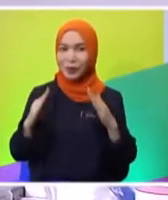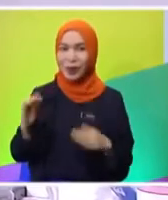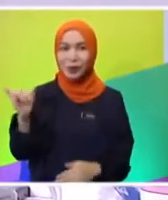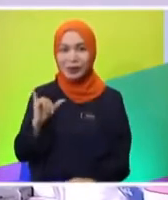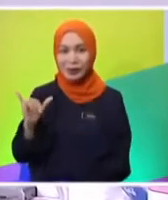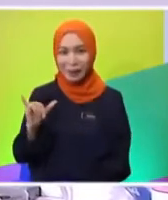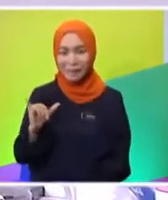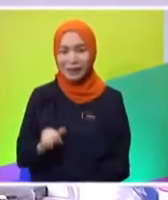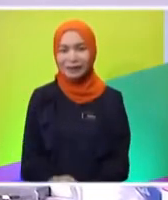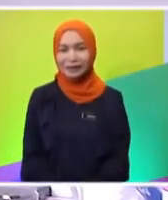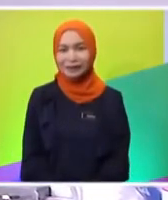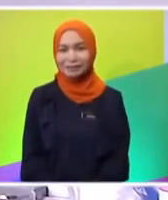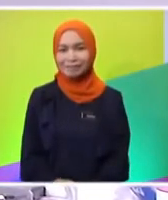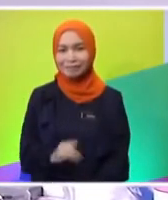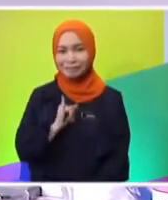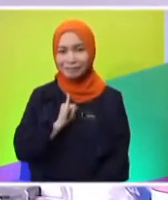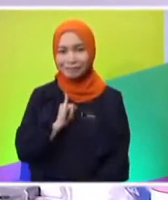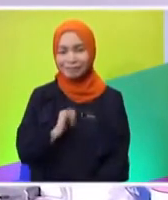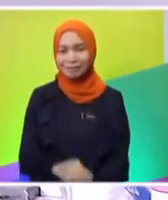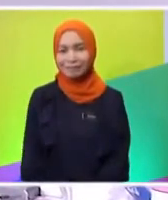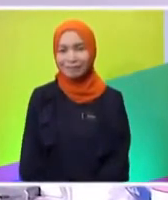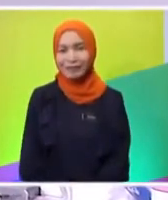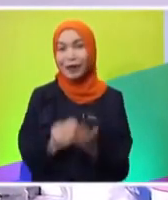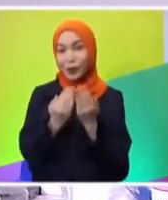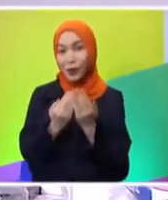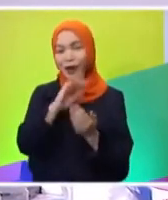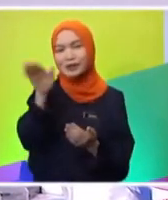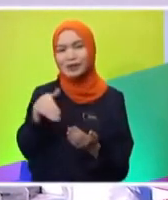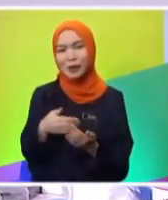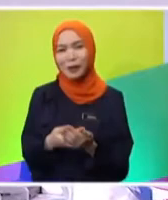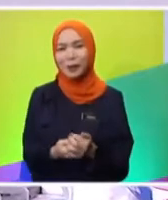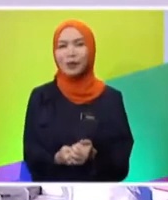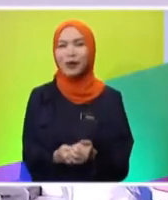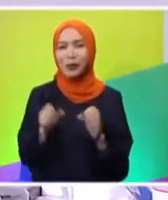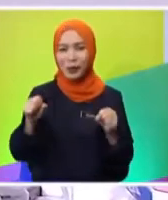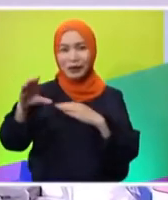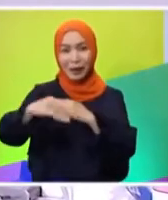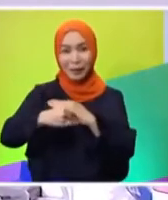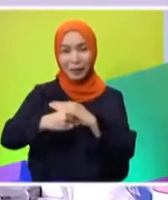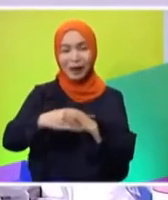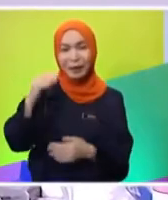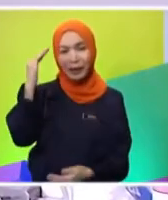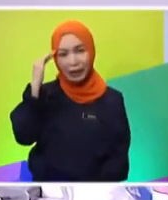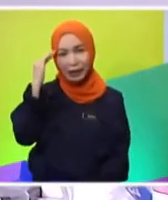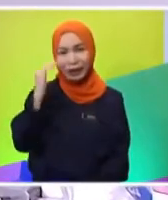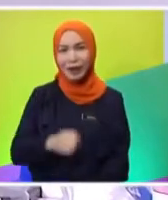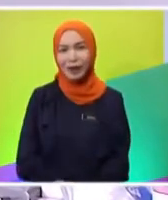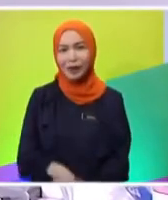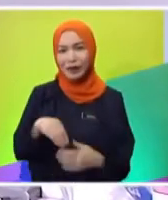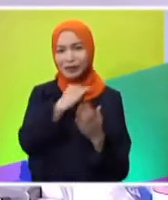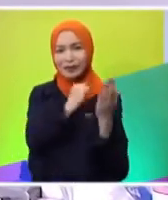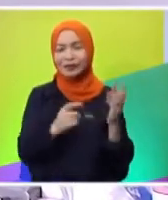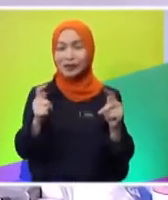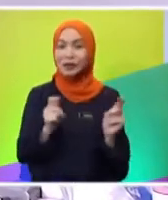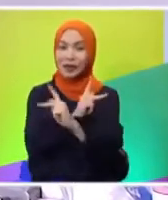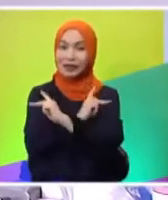yang diberikan pada hari ini mudah-mudahan dapat menambahkan lagi pengetahuan dalam seni pendidikan hijul topiknya Arca Terima kasih